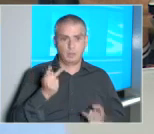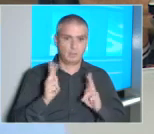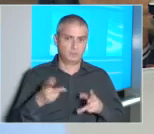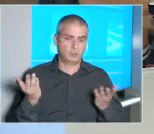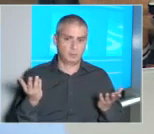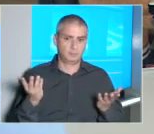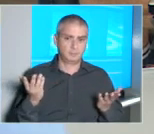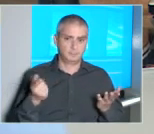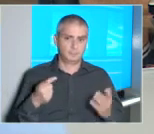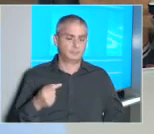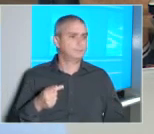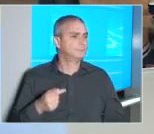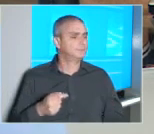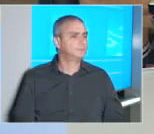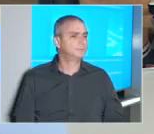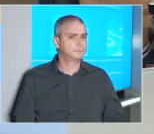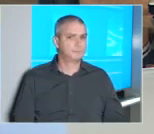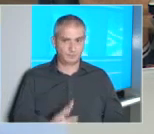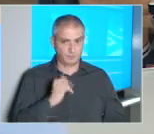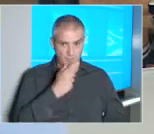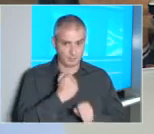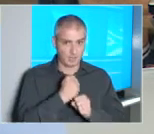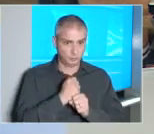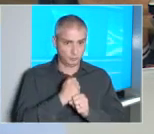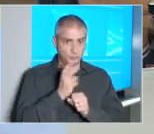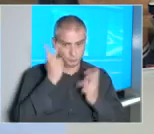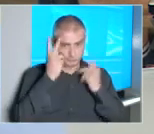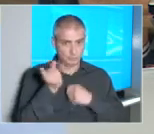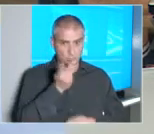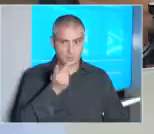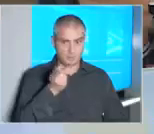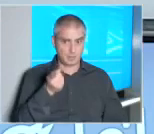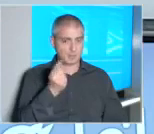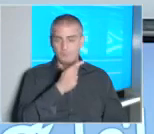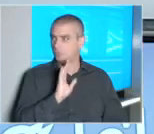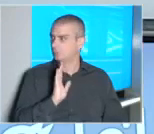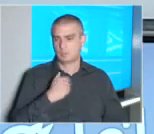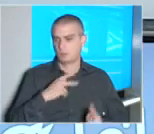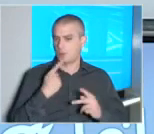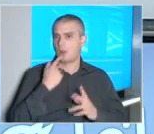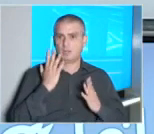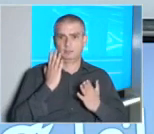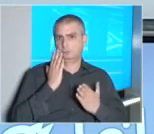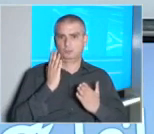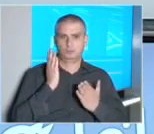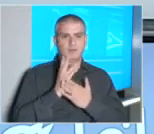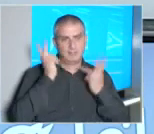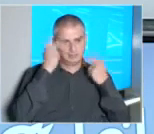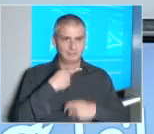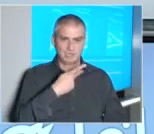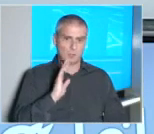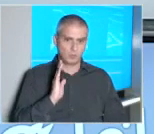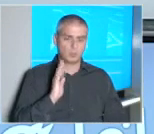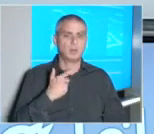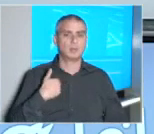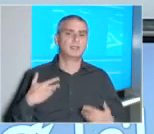אפשרי. ואם כן, אז תעשו את זה. כלומר, יש סיכום ביניכם, בינך לבינו. לא, אני לא יכול להגיד שיש סיכום בינינו,